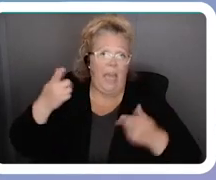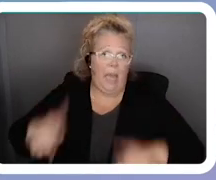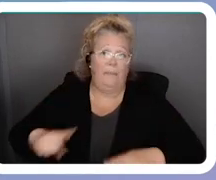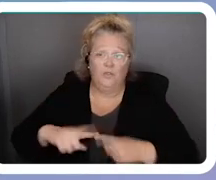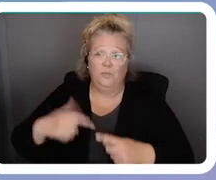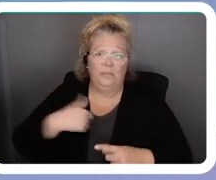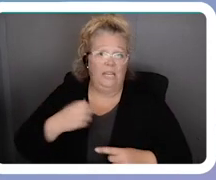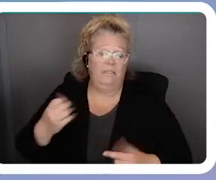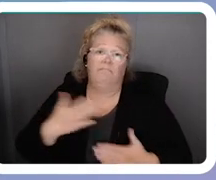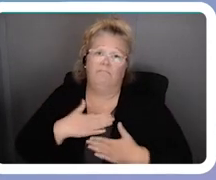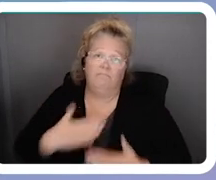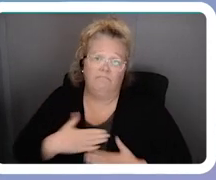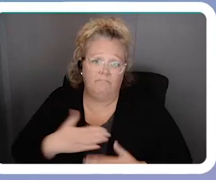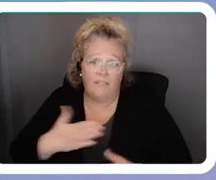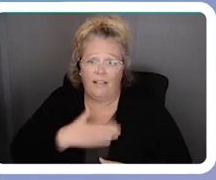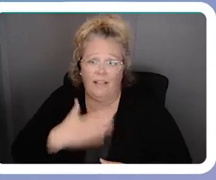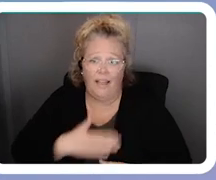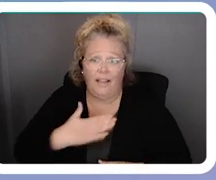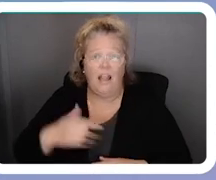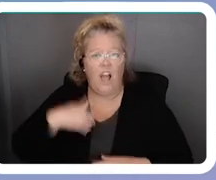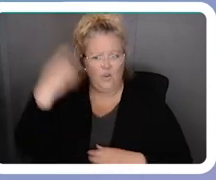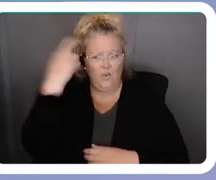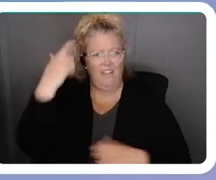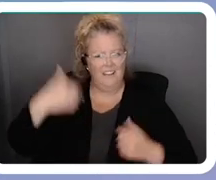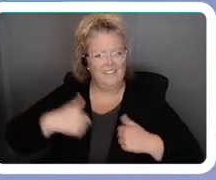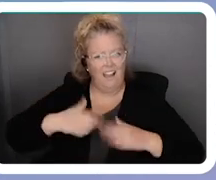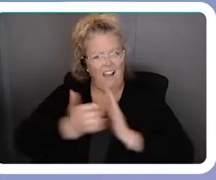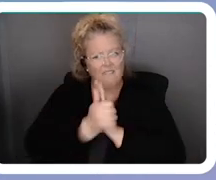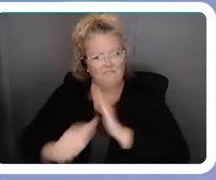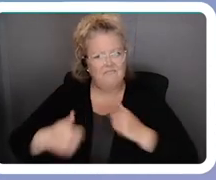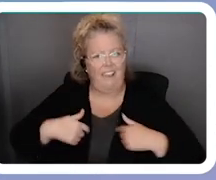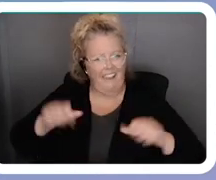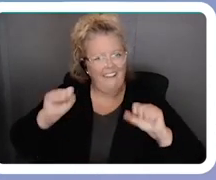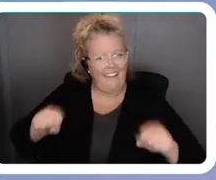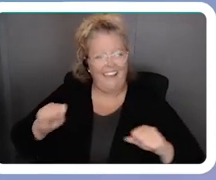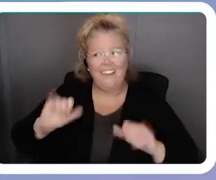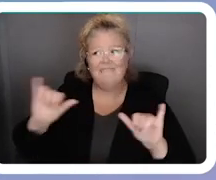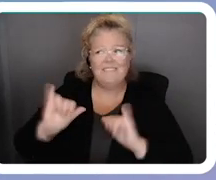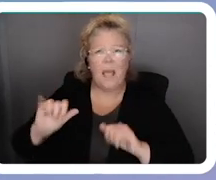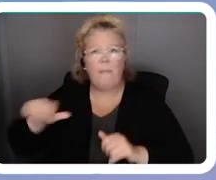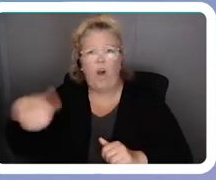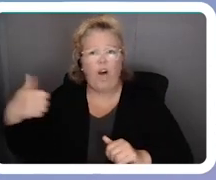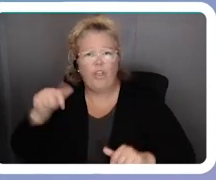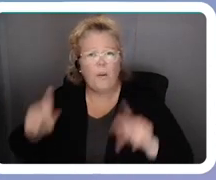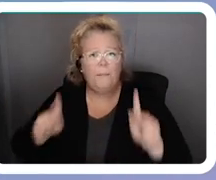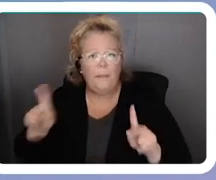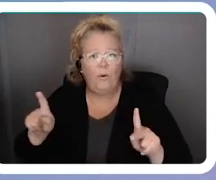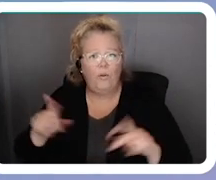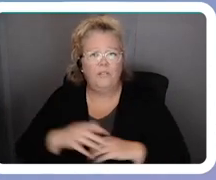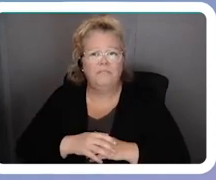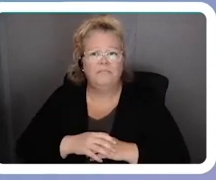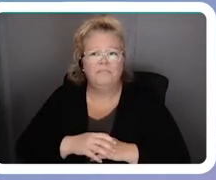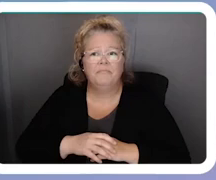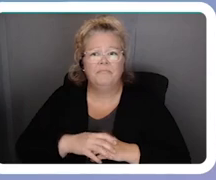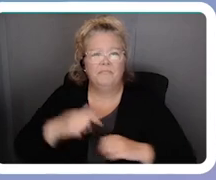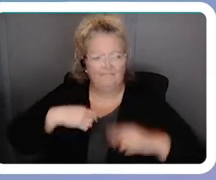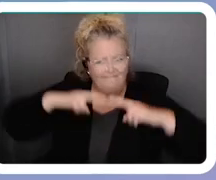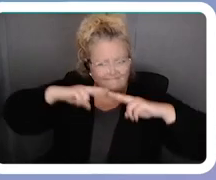διαφορετικότητά μου, είδα πως μπορώ και εγώ να κάνω όλα όσα κάνω οι υπόλοιποι